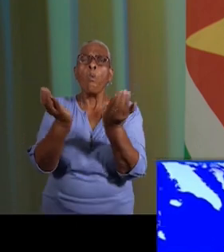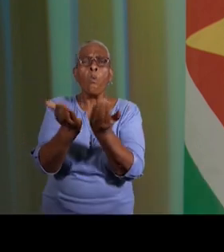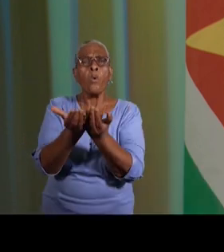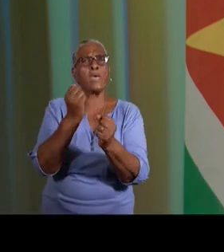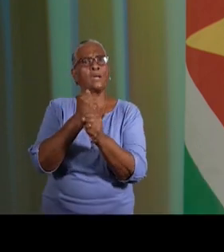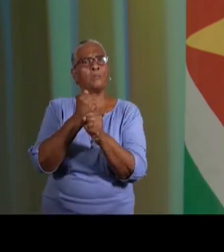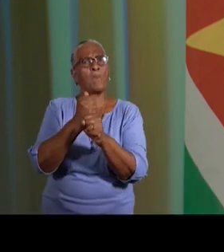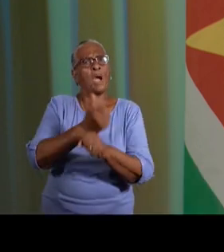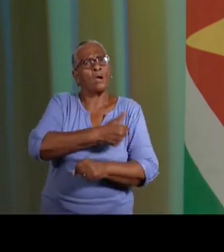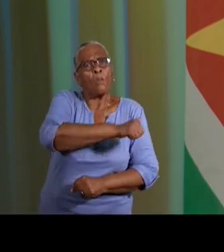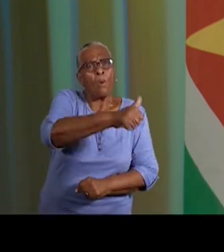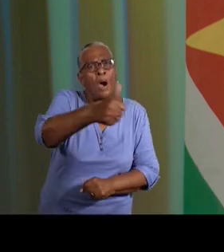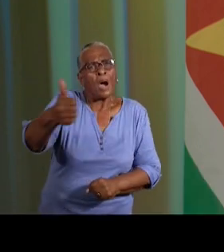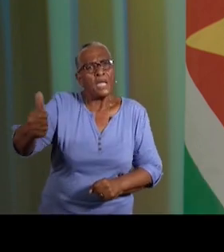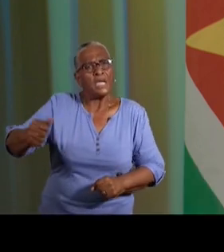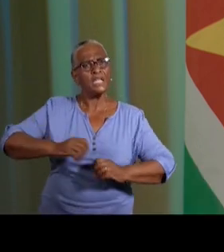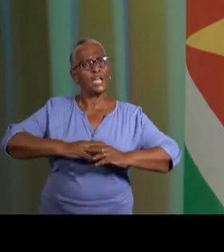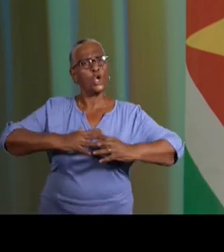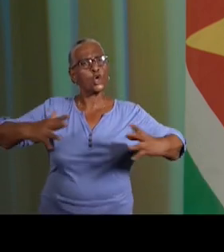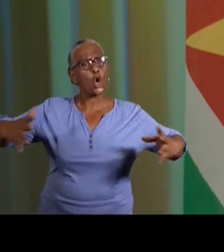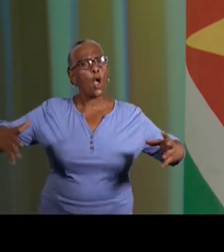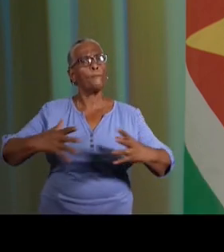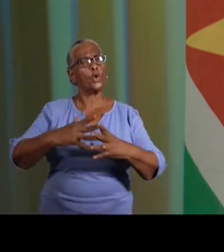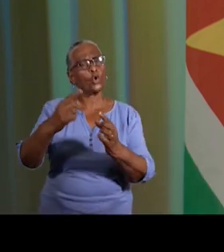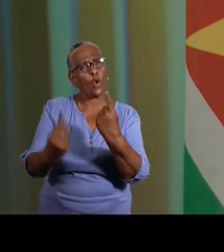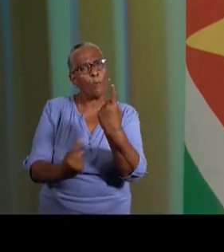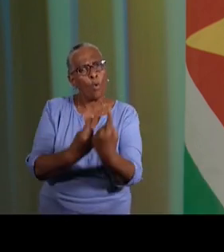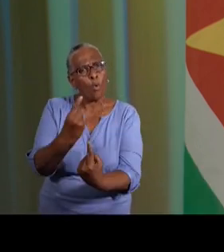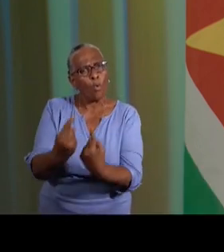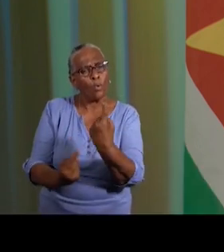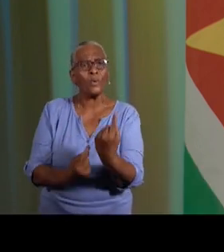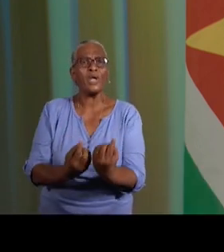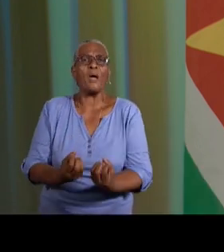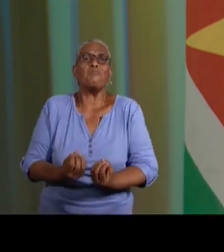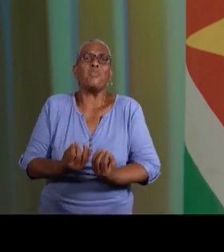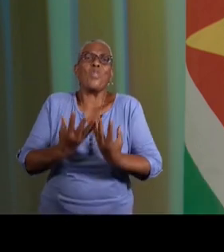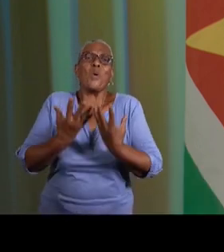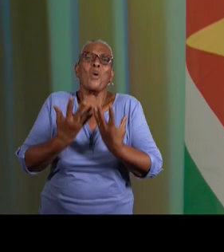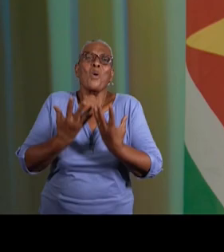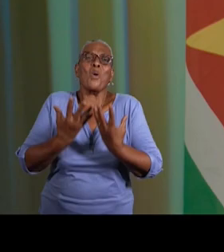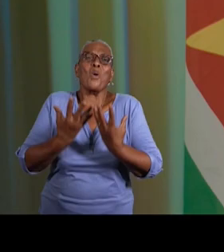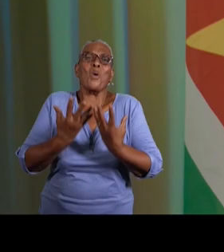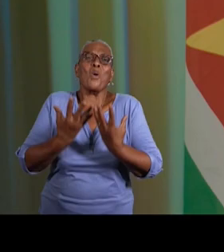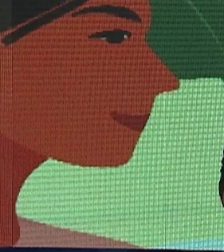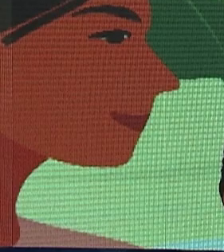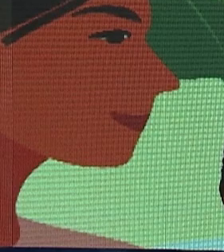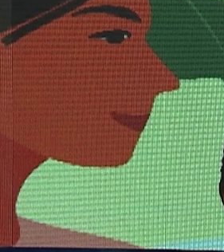te creëren waarin iedereen ruimte heeft om te groeien en bloeien.